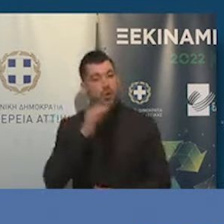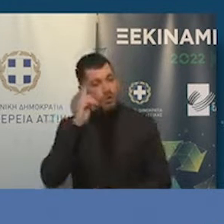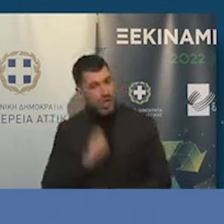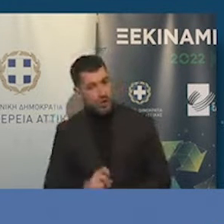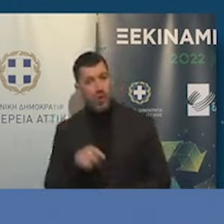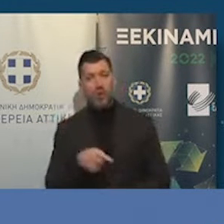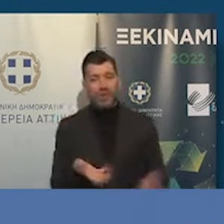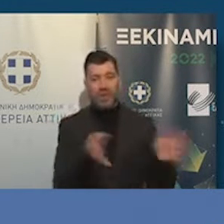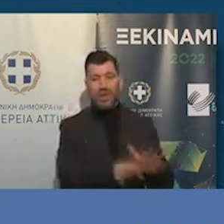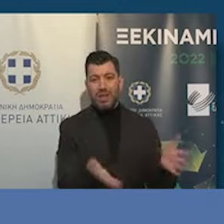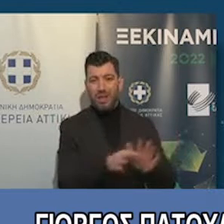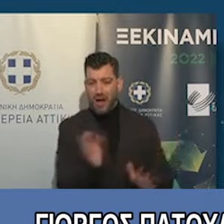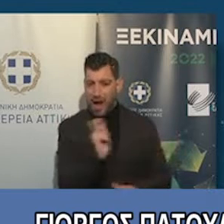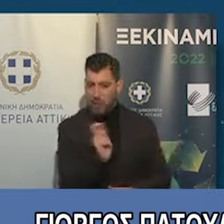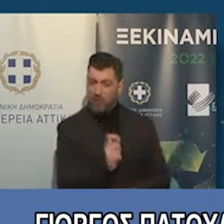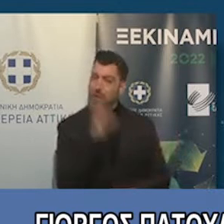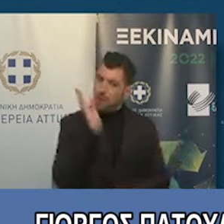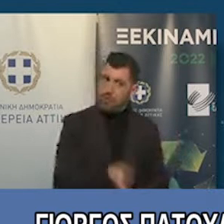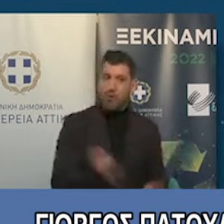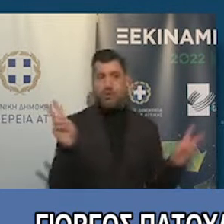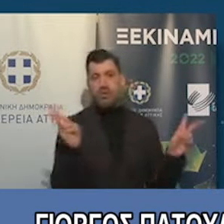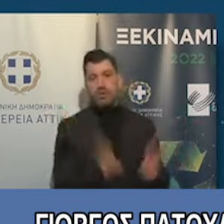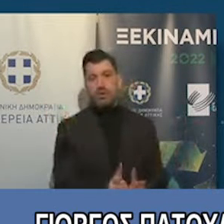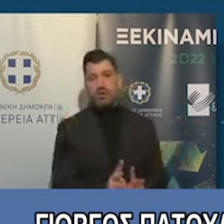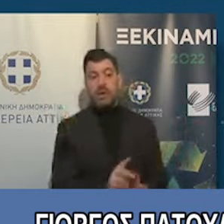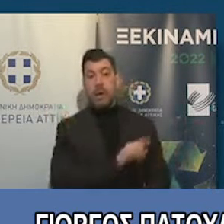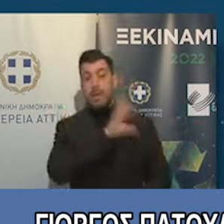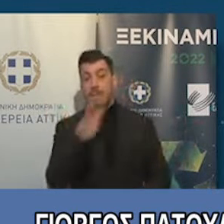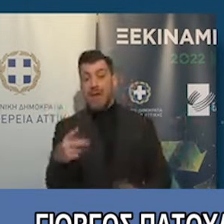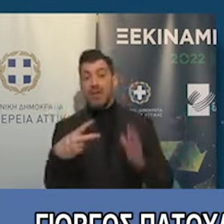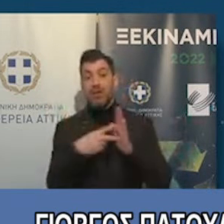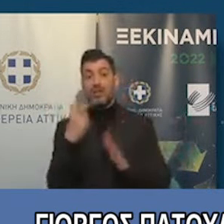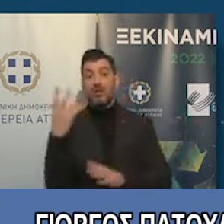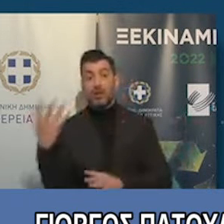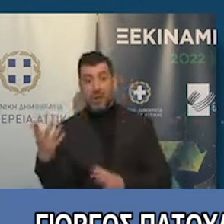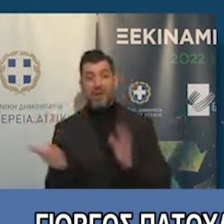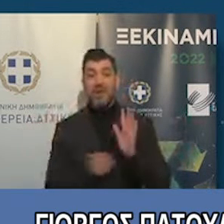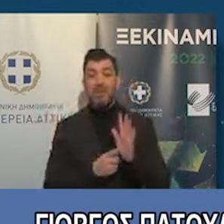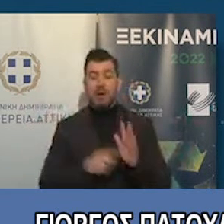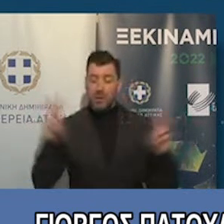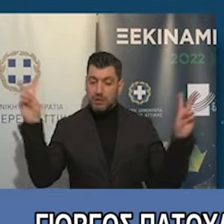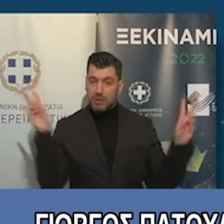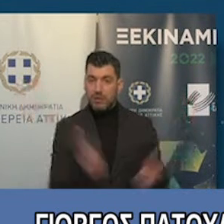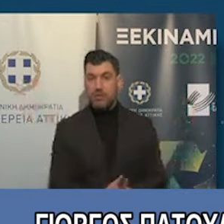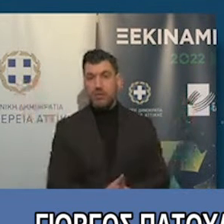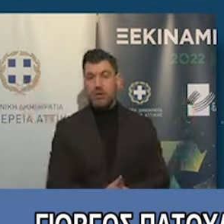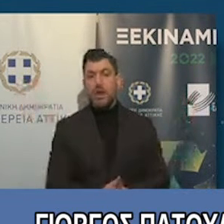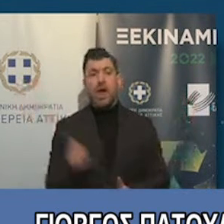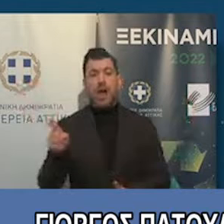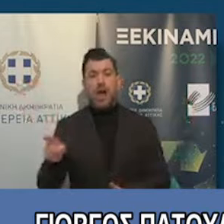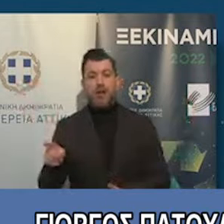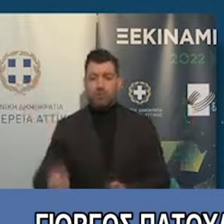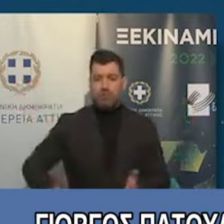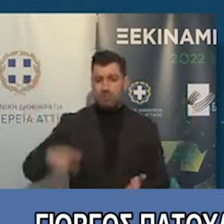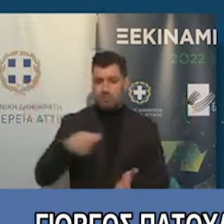και μονόδρομος για την υλοποίηση των στόχων του 2025, ξανά χωρίς κόστος για τους Δήμους. Με αυτές τις δύο